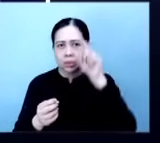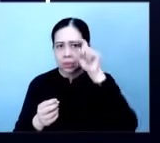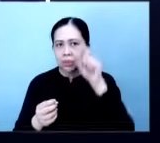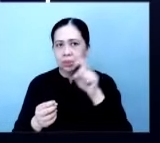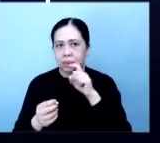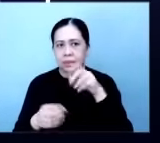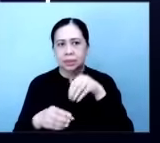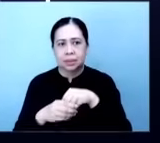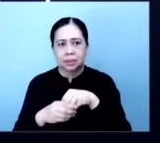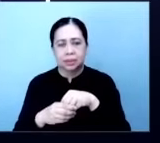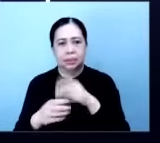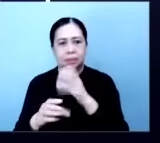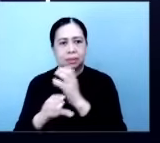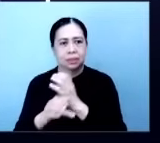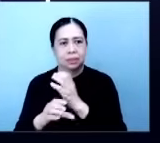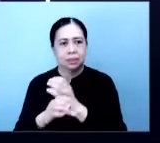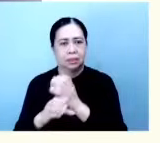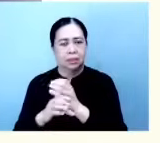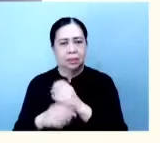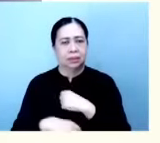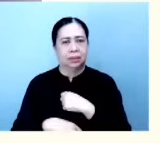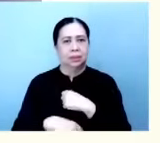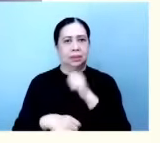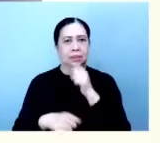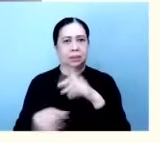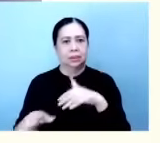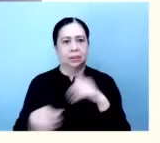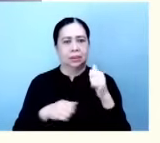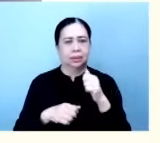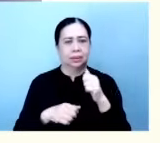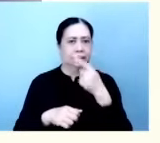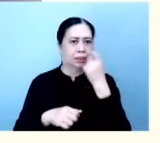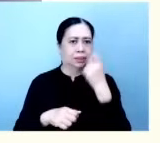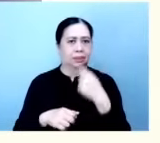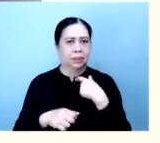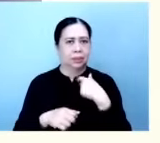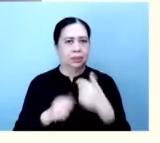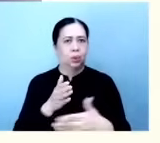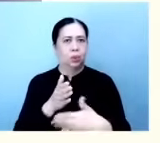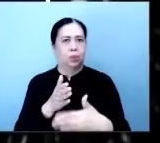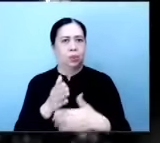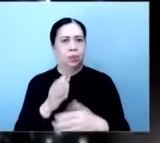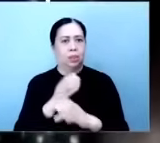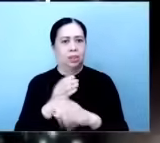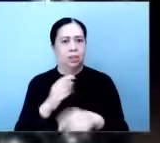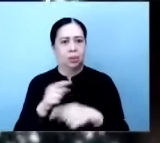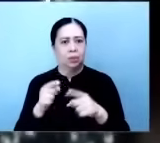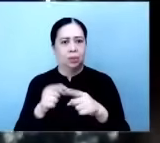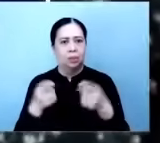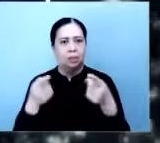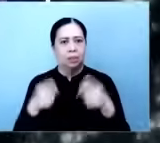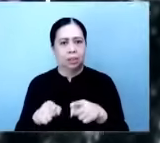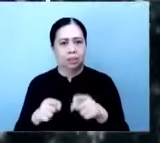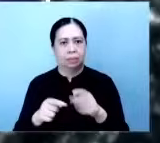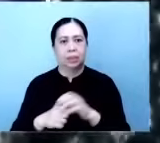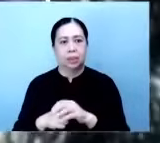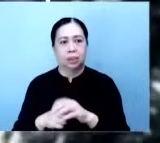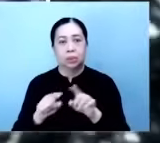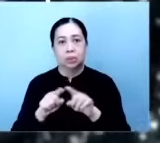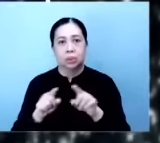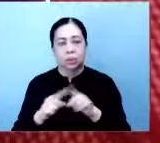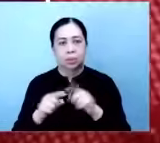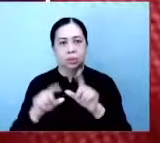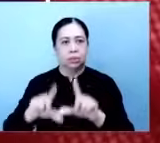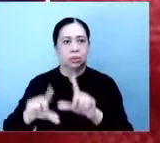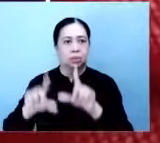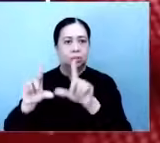ng sasakyan. Hindi raw nakaalis agad ang cameraman dahil umaandar ang sasakyan nang mangyari ito. Bukod dyan, inakusahan niya rin